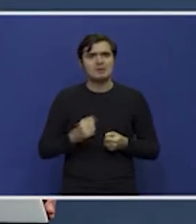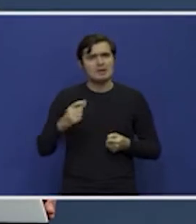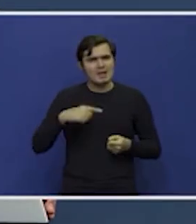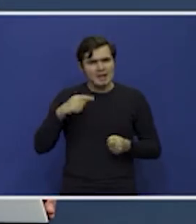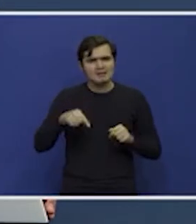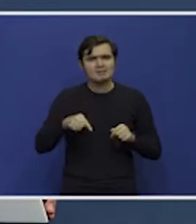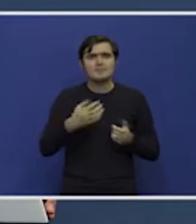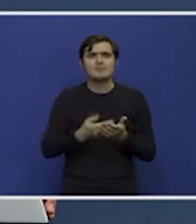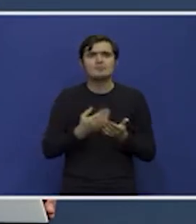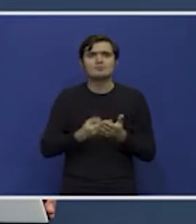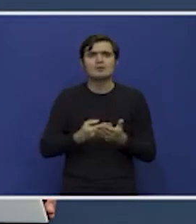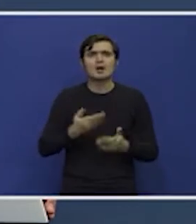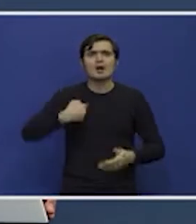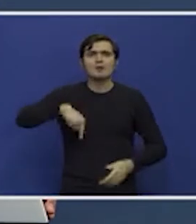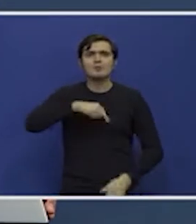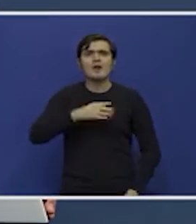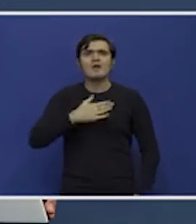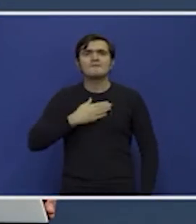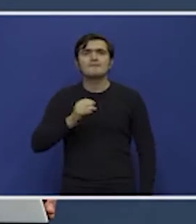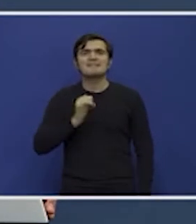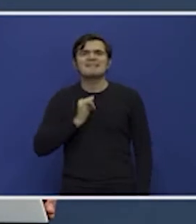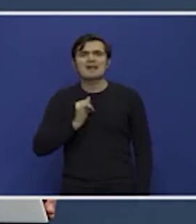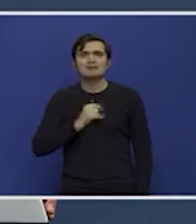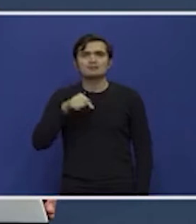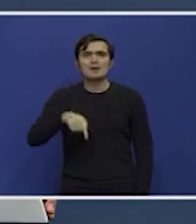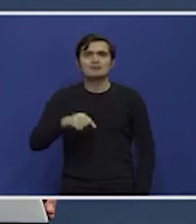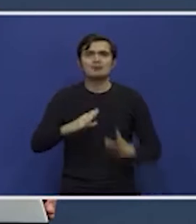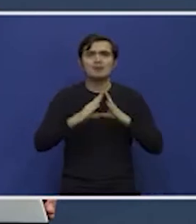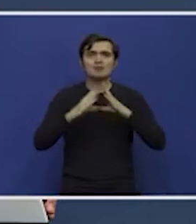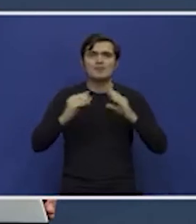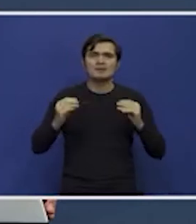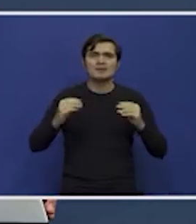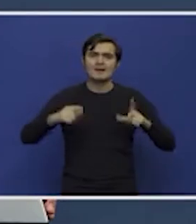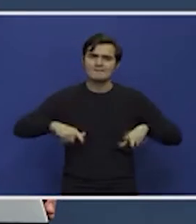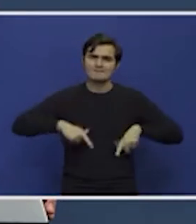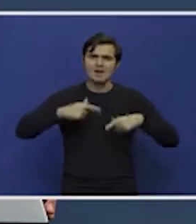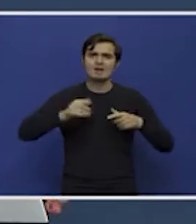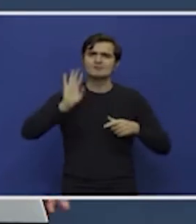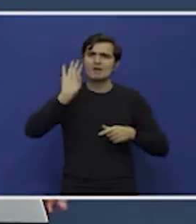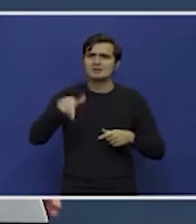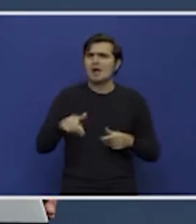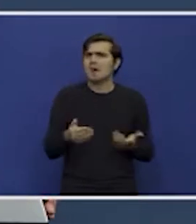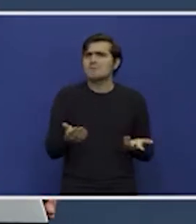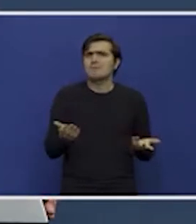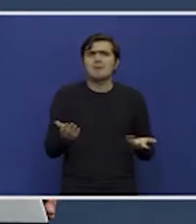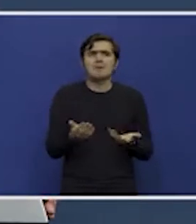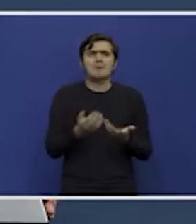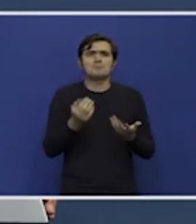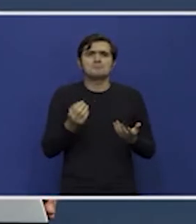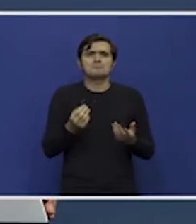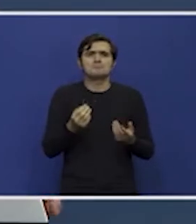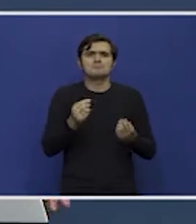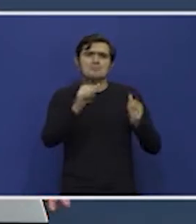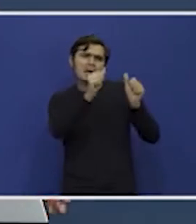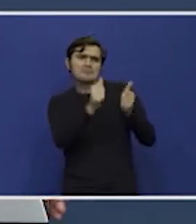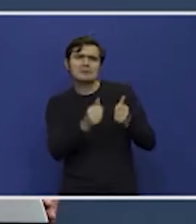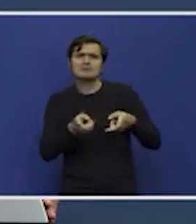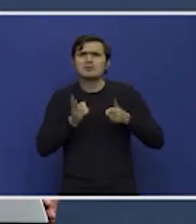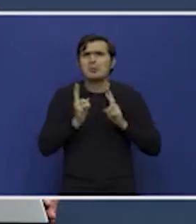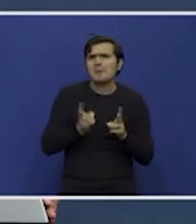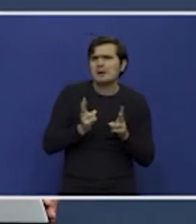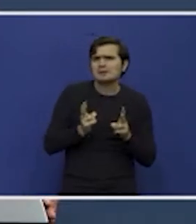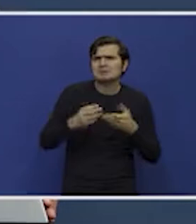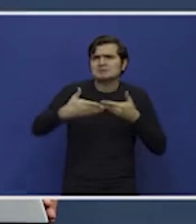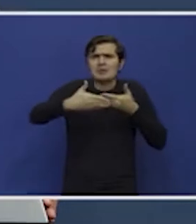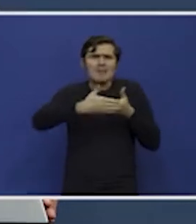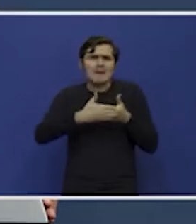datorează interesului pentru ca în România viața să capete aspecte de normalitate sau cât mai aproape